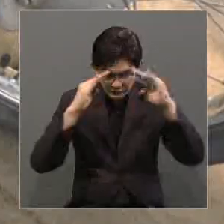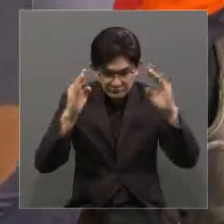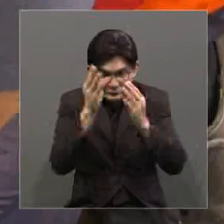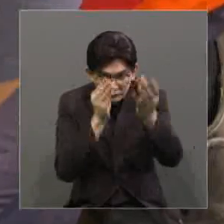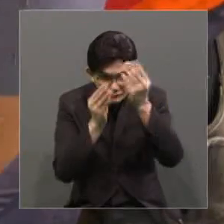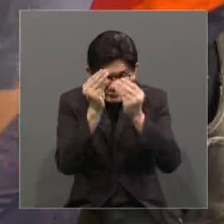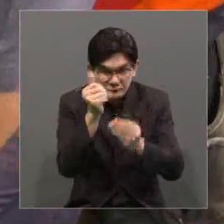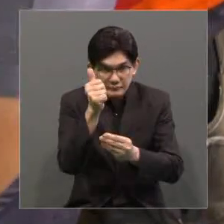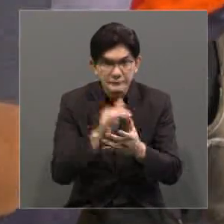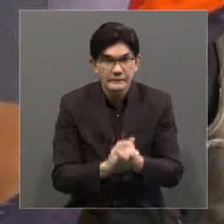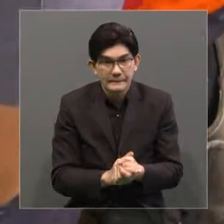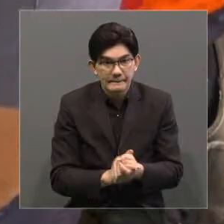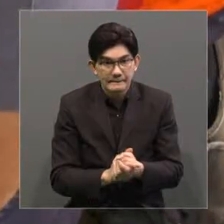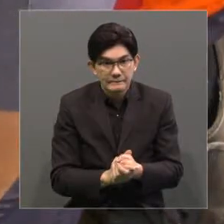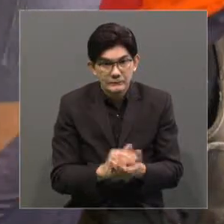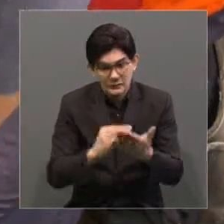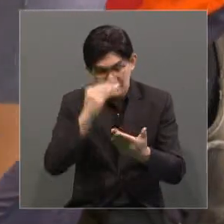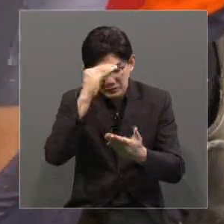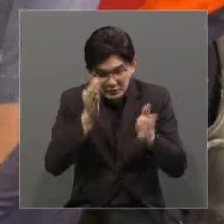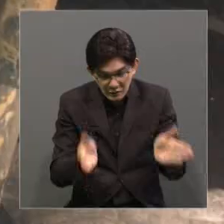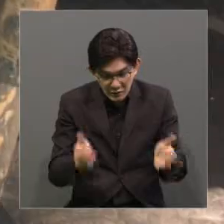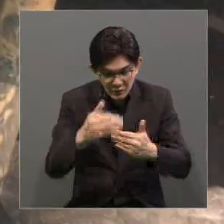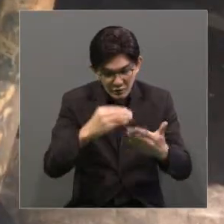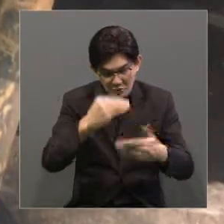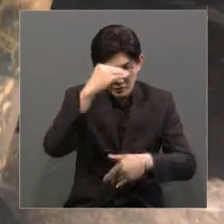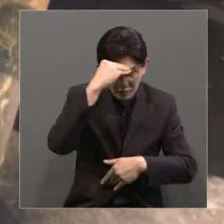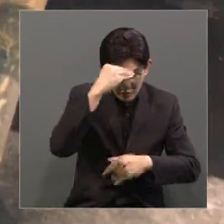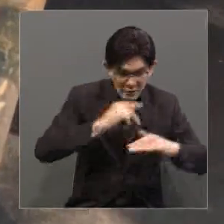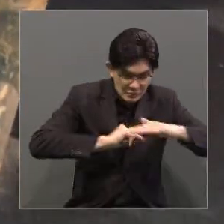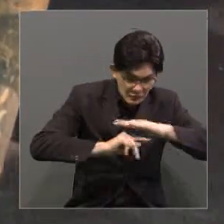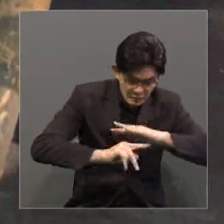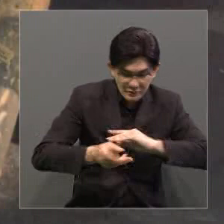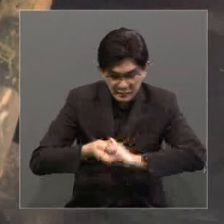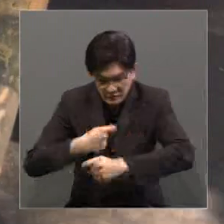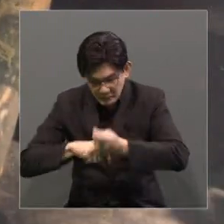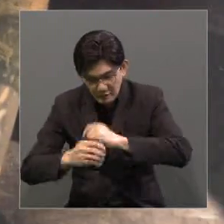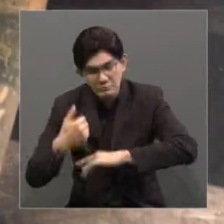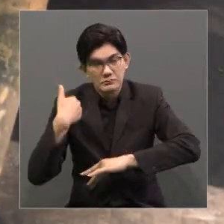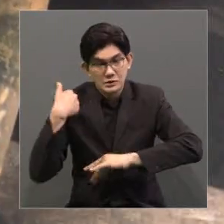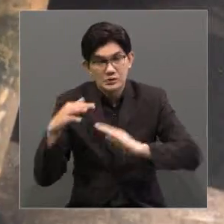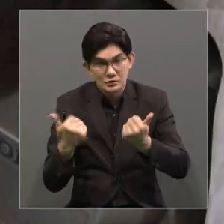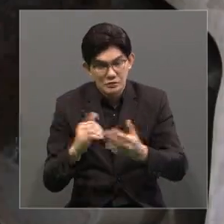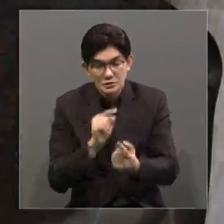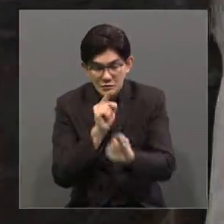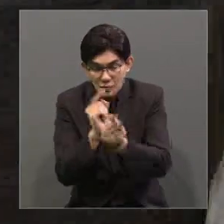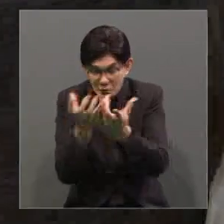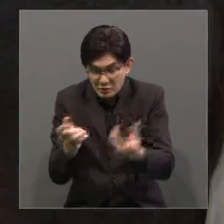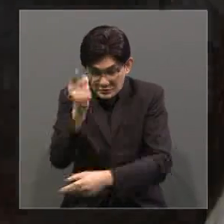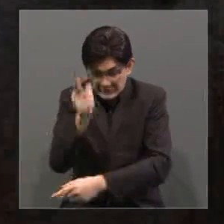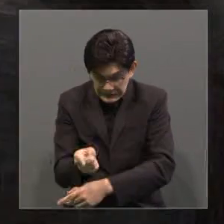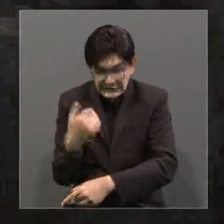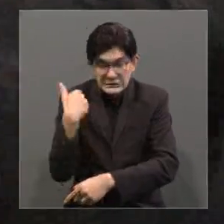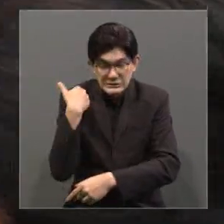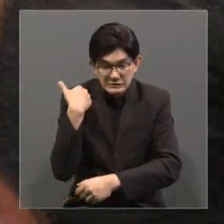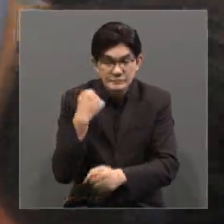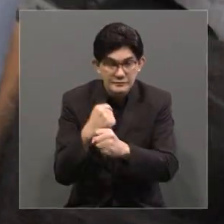นนี้ครับน้องๆต่างๆที่เรียนในห้องเรียนในทางทฤษฎีและทางปฏิบัติบางส่วนมาแล้วเด็กก็จะมาเจอกับของจริงนะครับที่ในส่ว